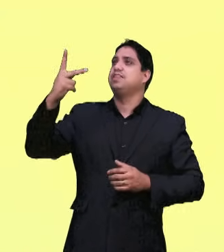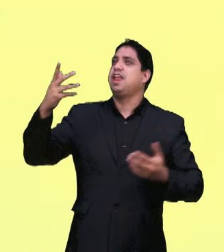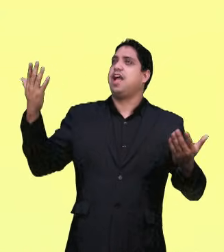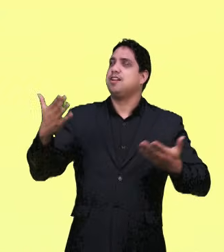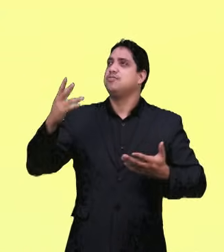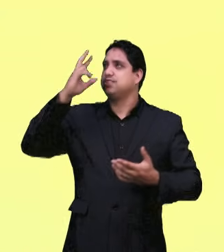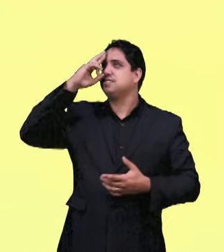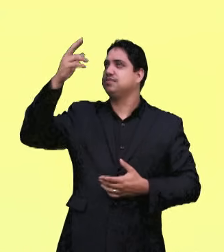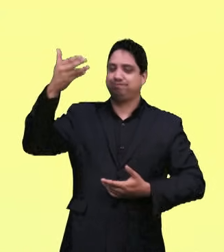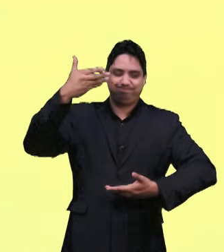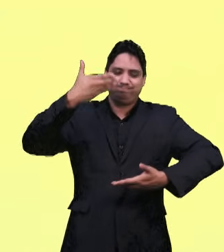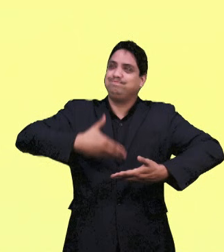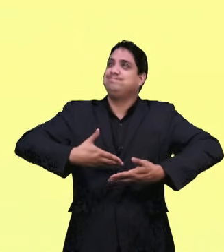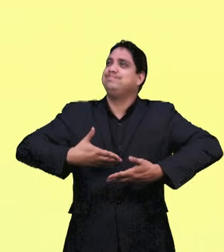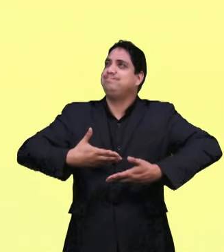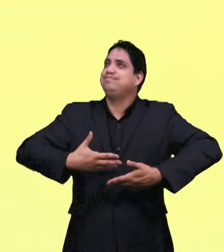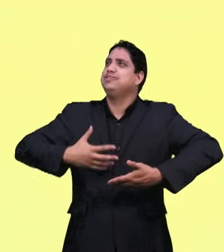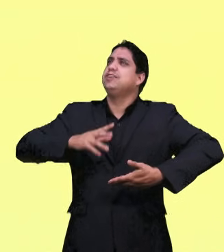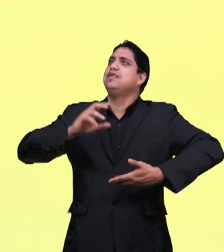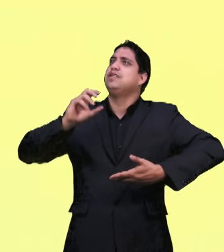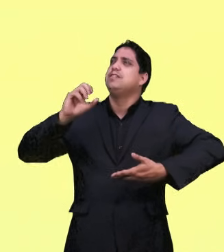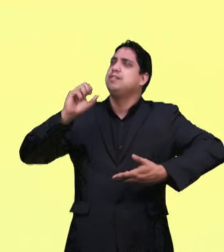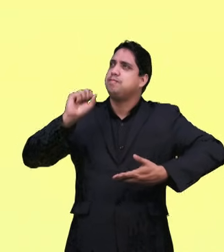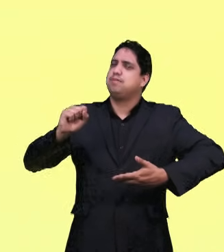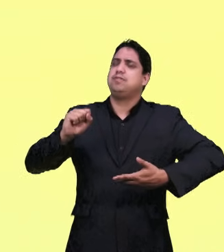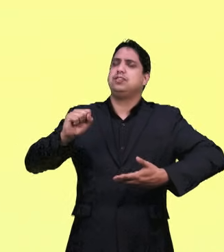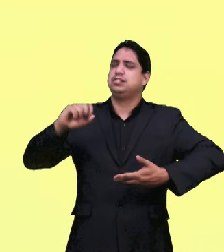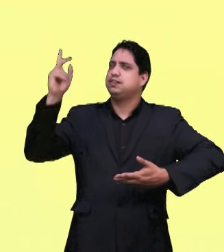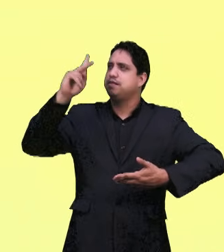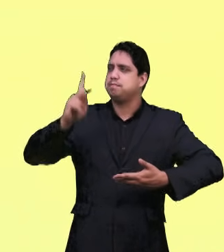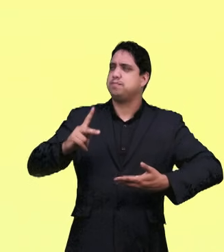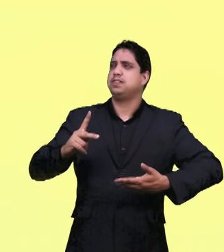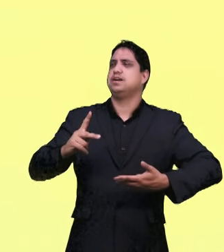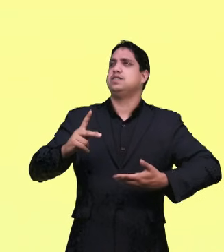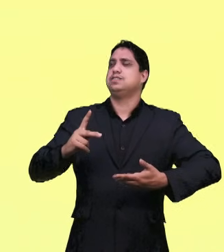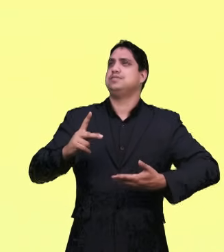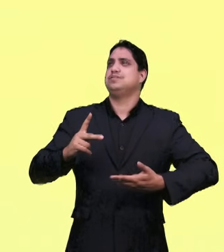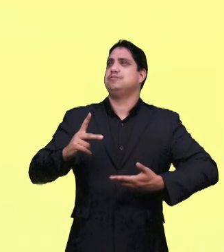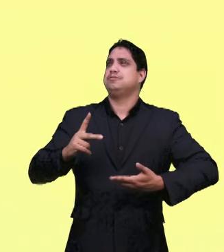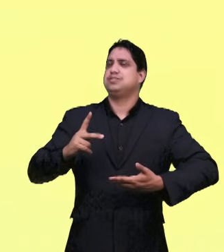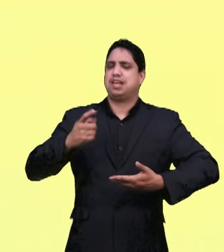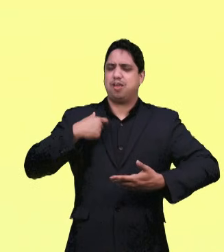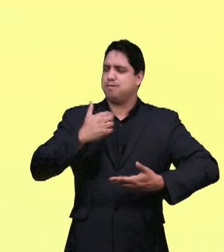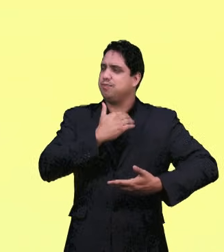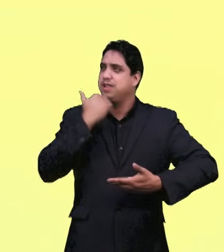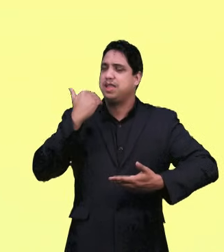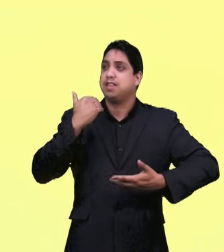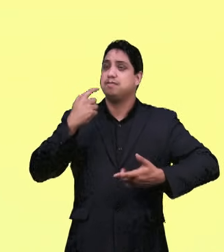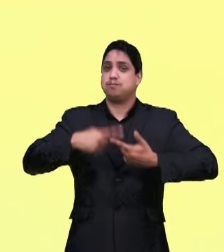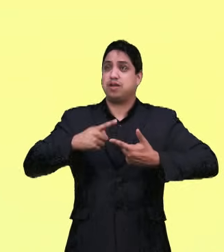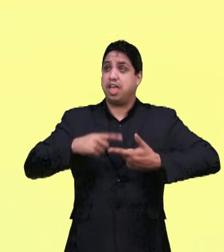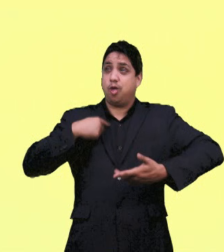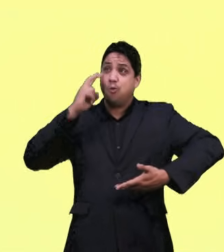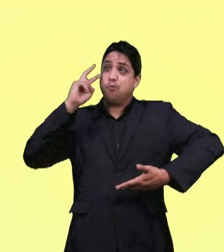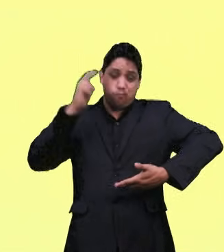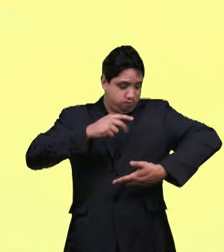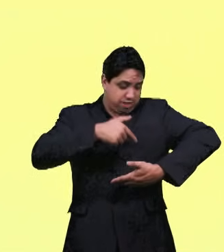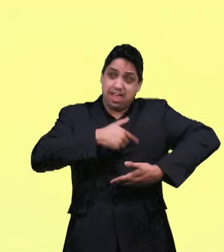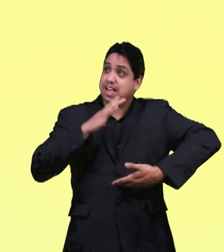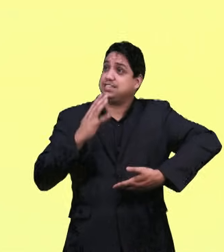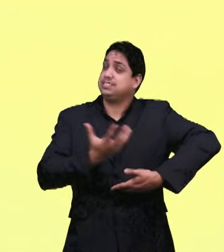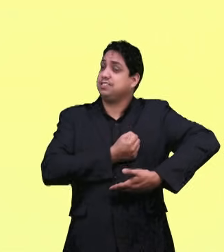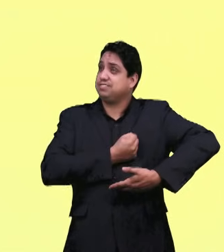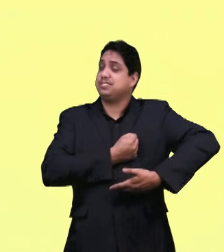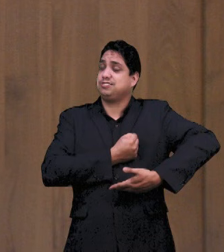maintenant, Seigneur, tu peux envoyer en paix ton serviteur, car mes yeux ont vu le